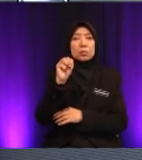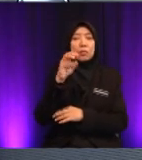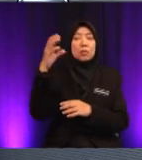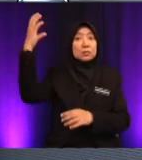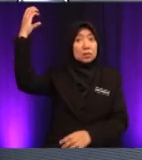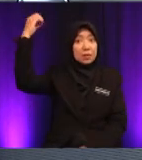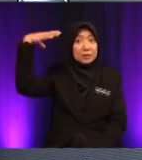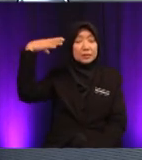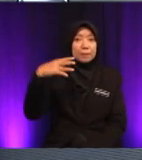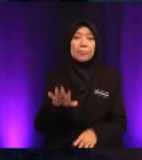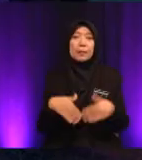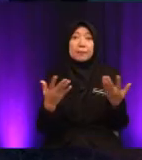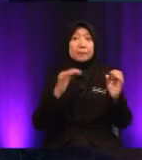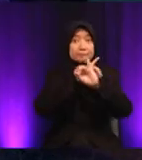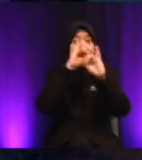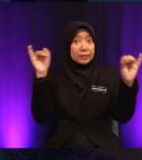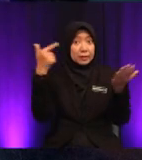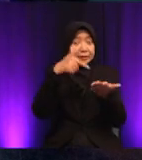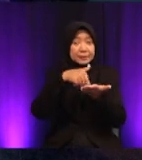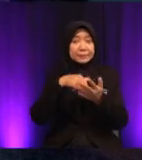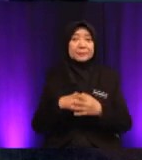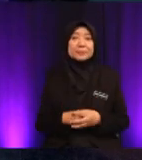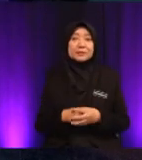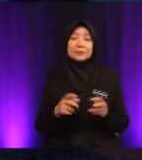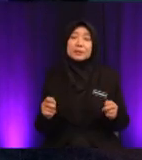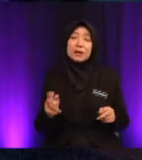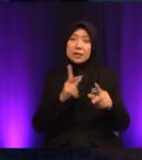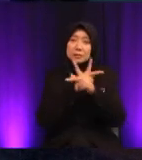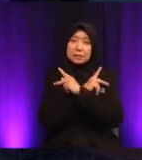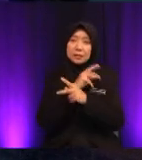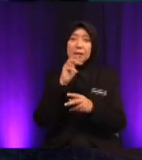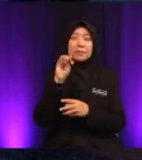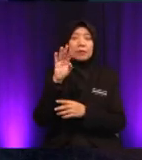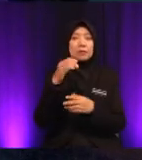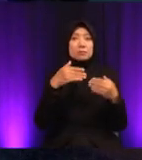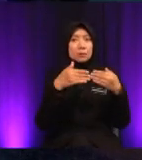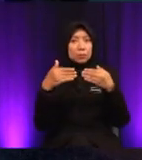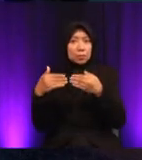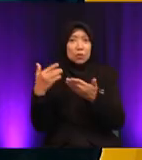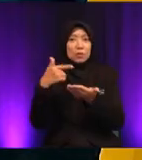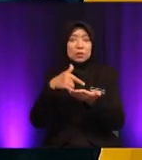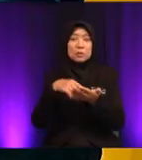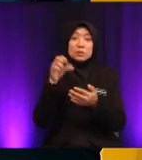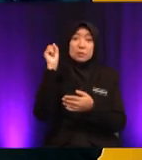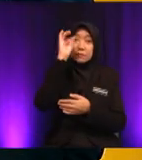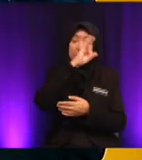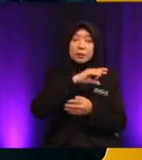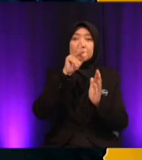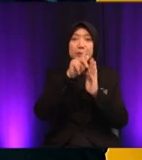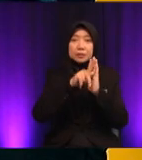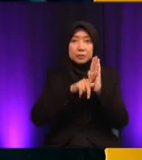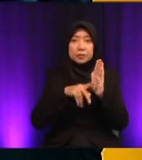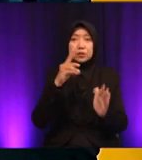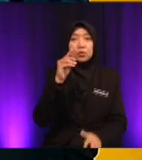untuk murid-murid di rumah untuk seterusnya kita akan melihat sifat kedua Lan gelombang